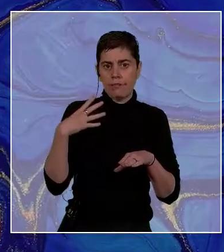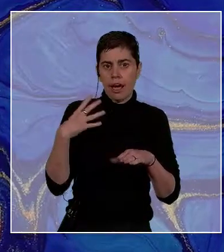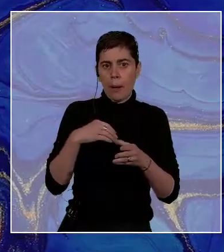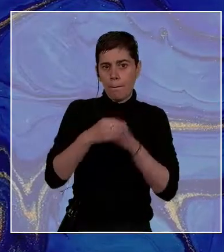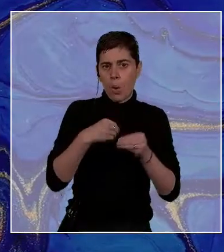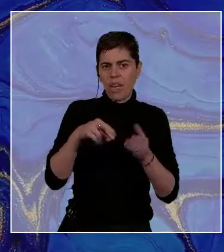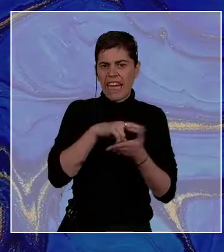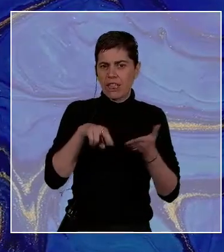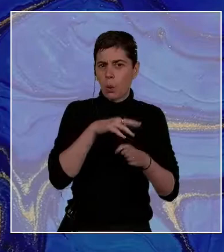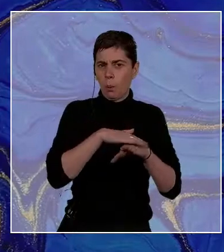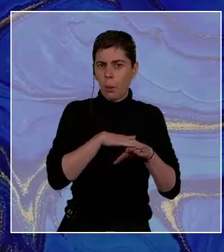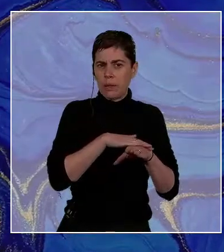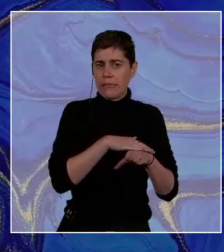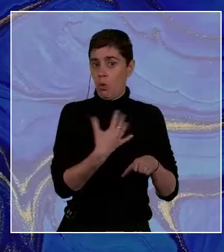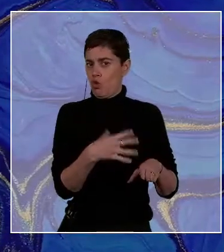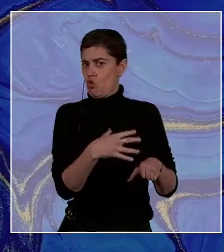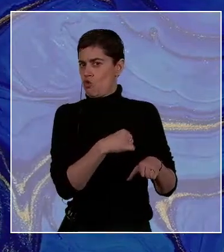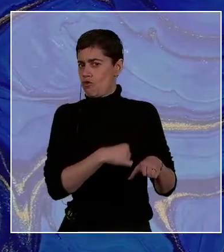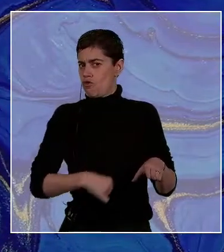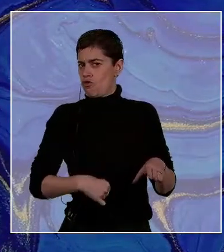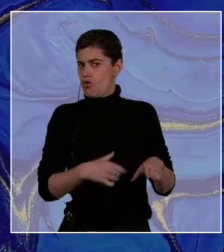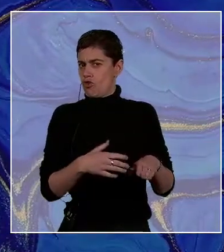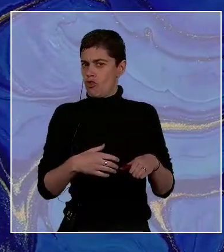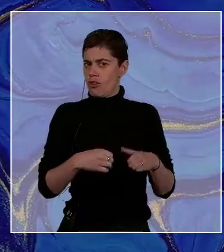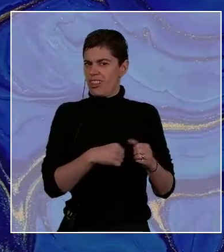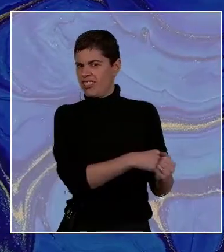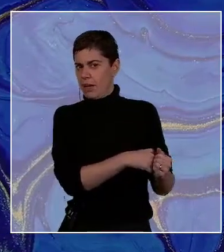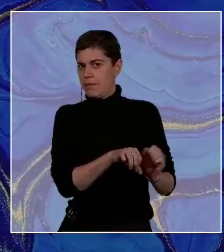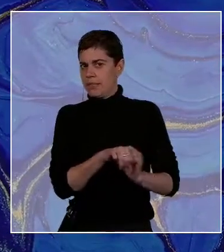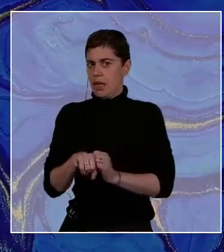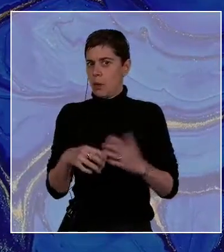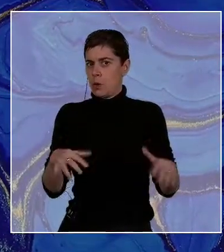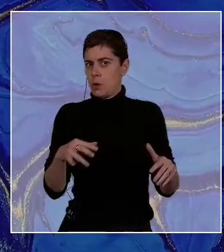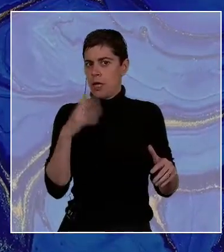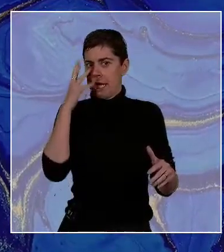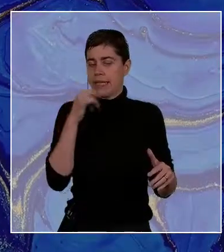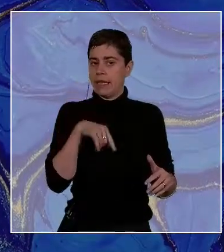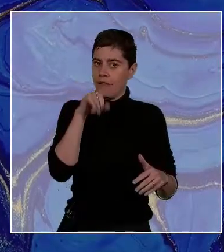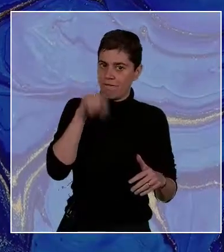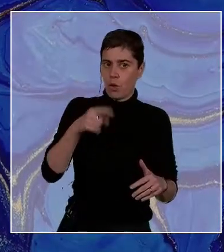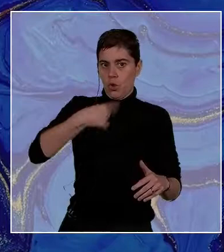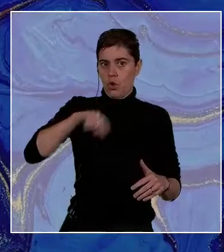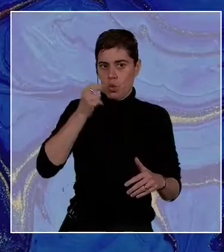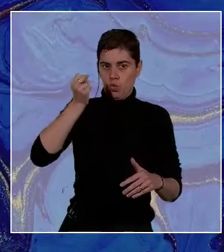monde, il y a matière à s'inquiéter, et la résilience, plus que jamais,